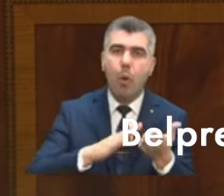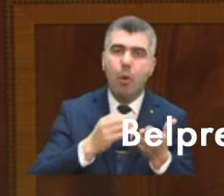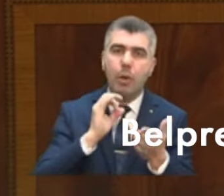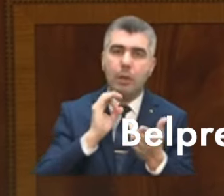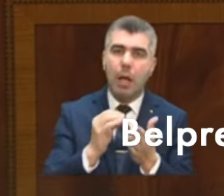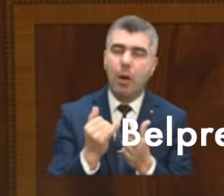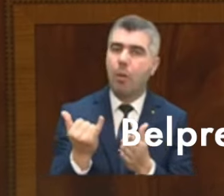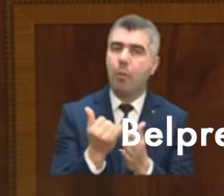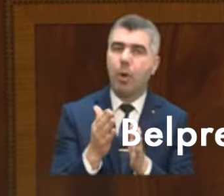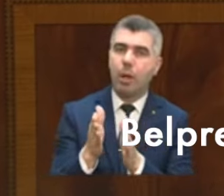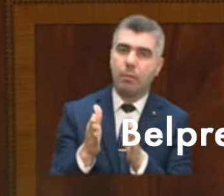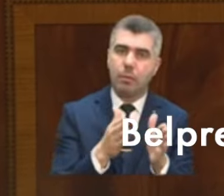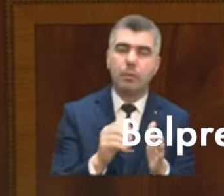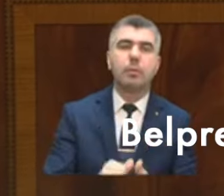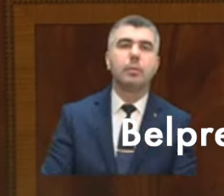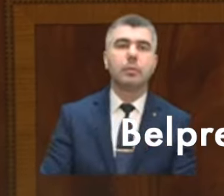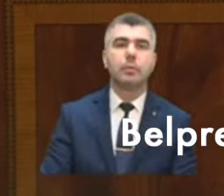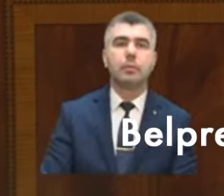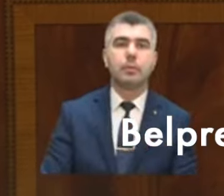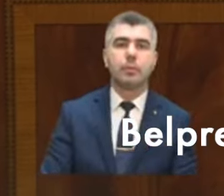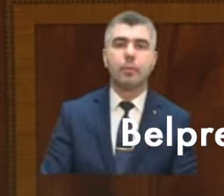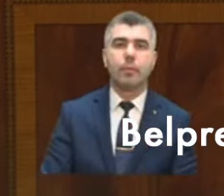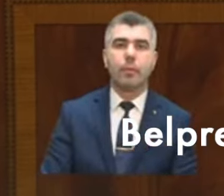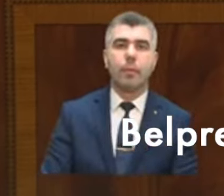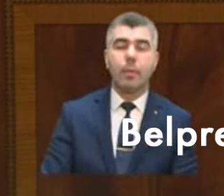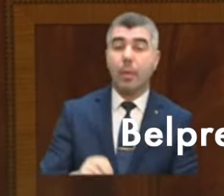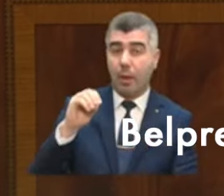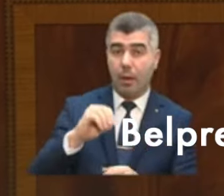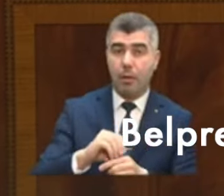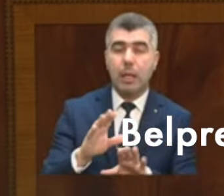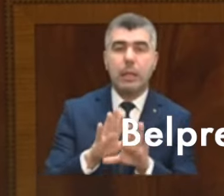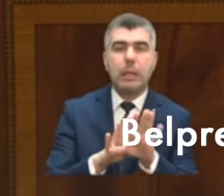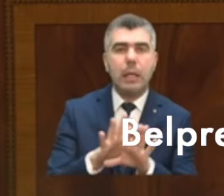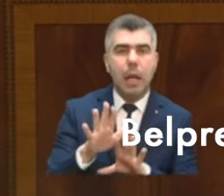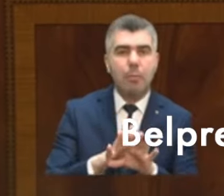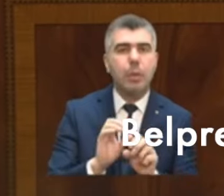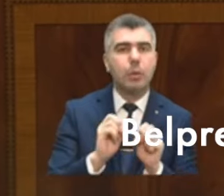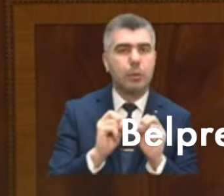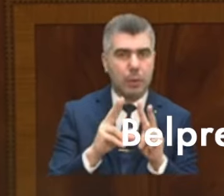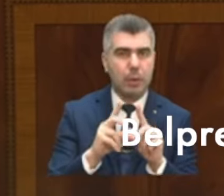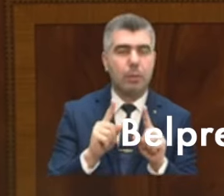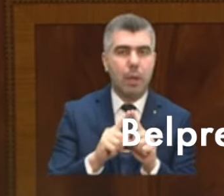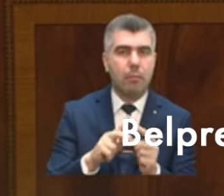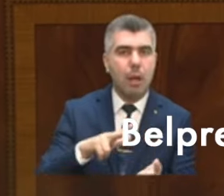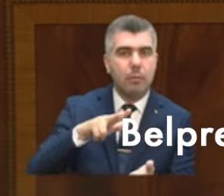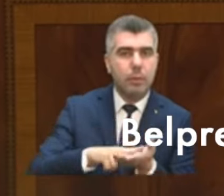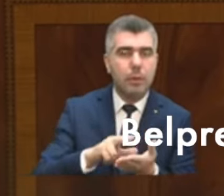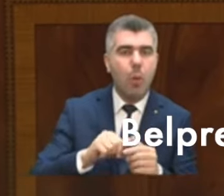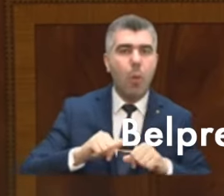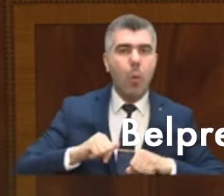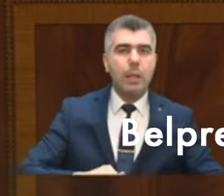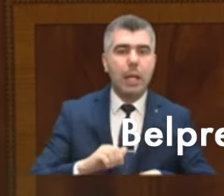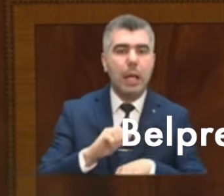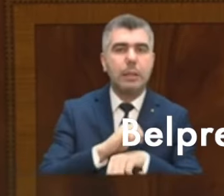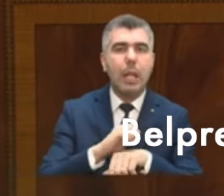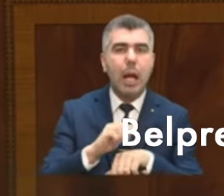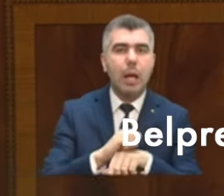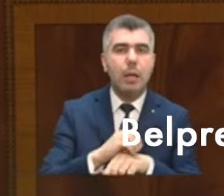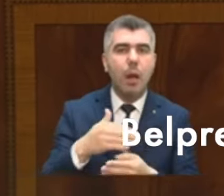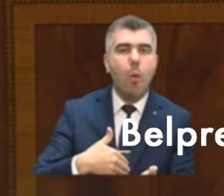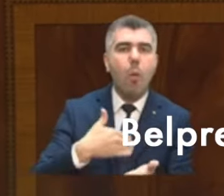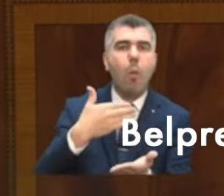الماده الحيويه واذ نثمن التدابر والاجراءات التي اعتمدتها وزاره الداخليه لوقف هضر